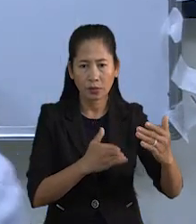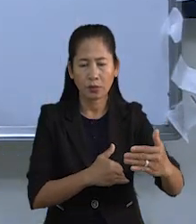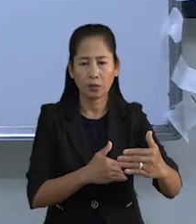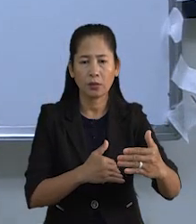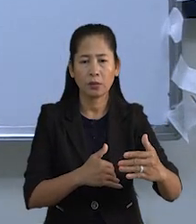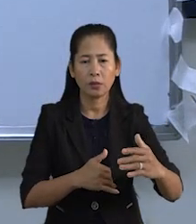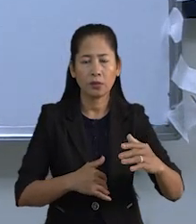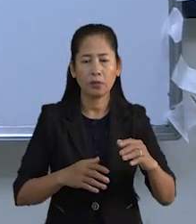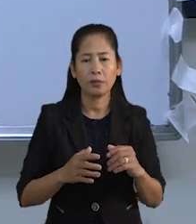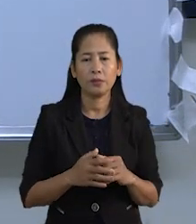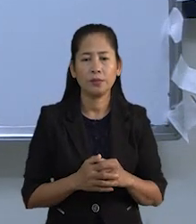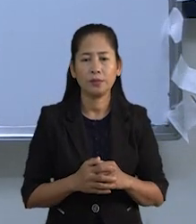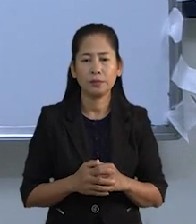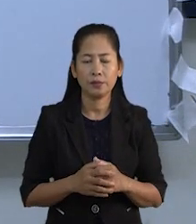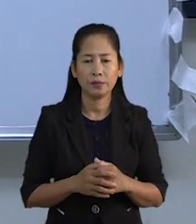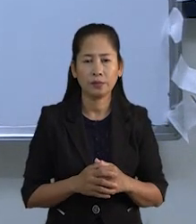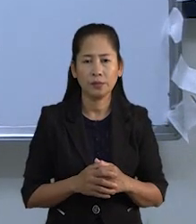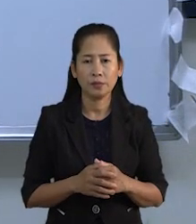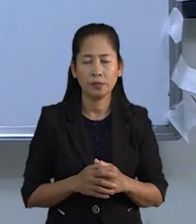ឲ្យចូលក្នុងសំបុកវិញ